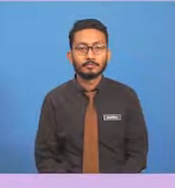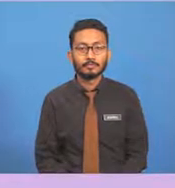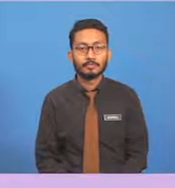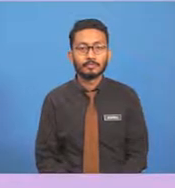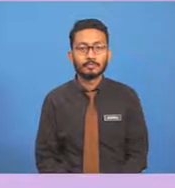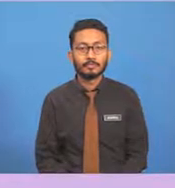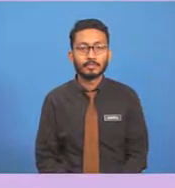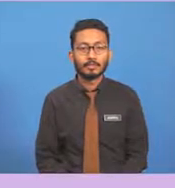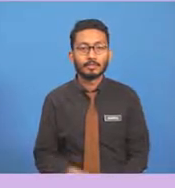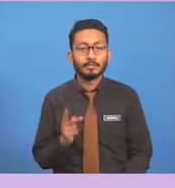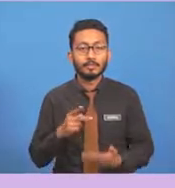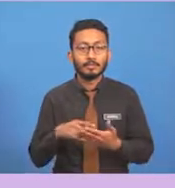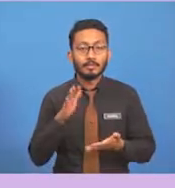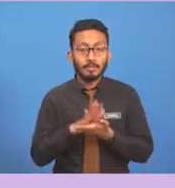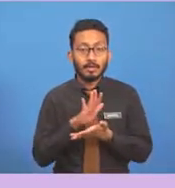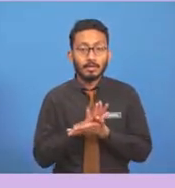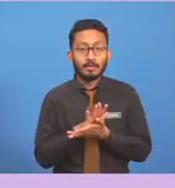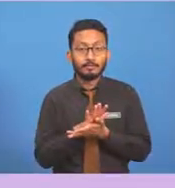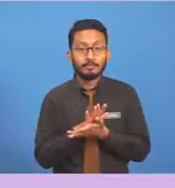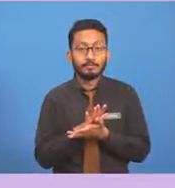kerani sekolah,